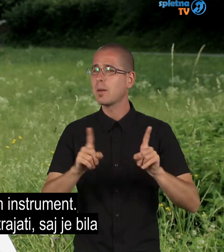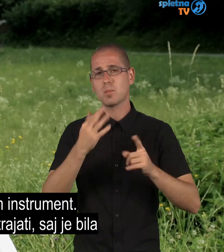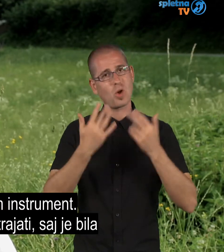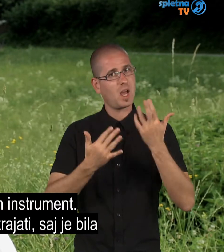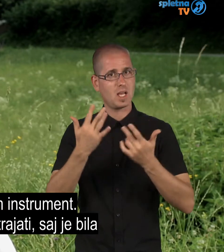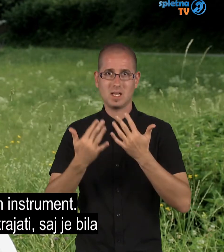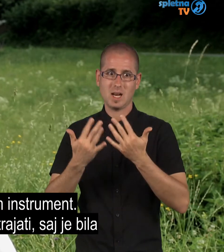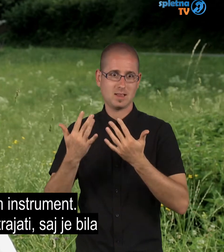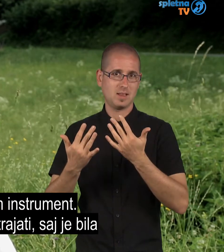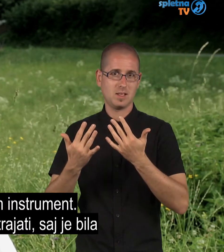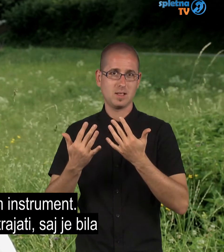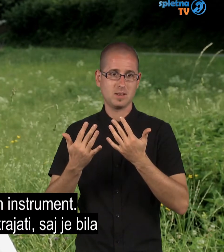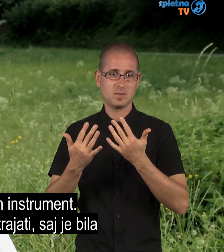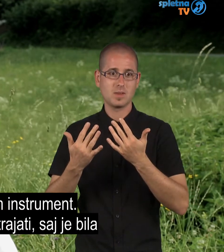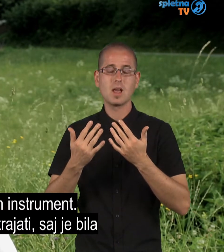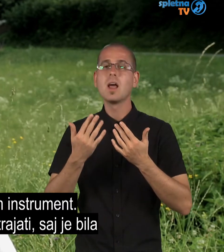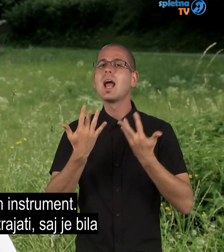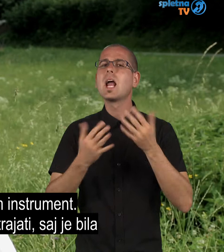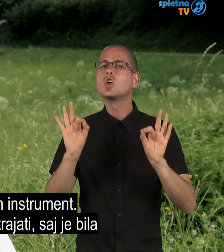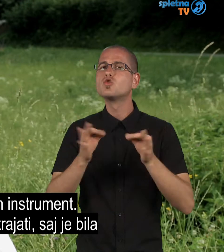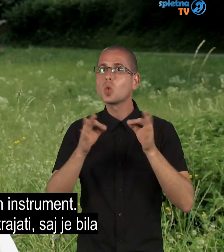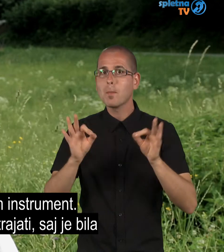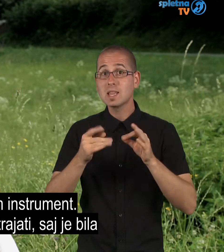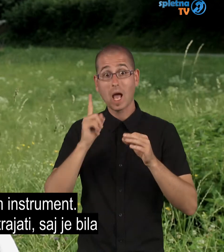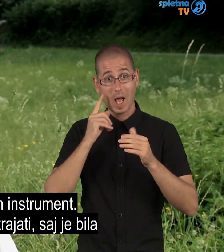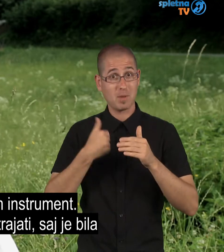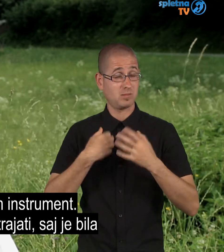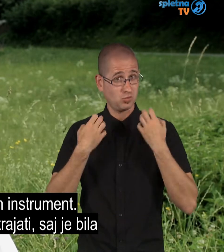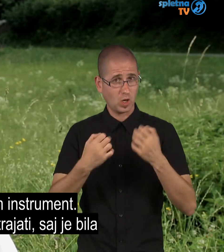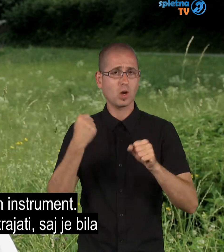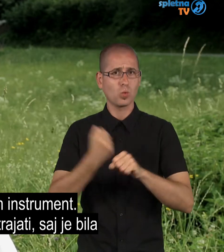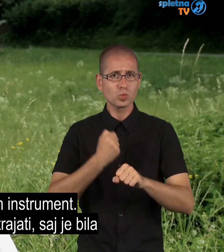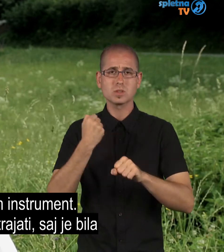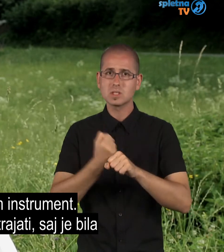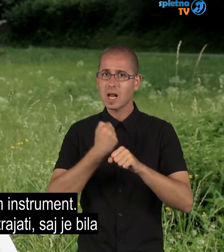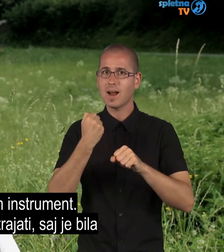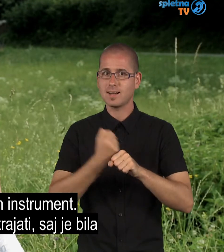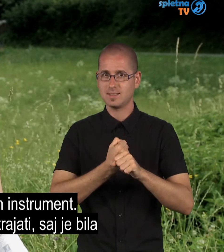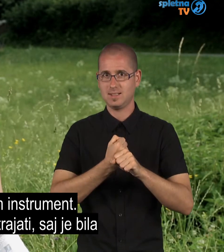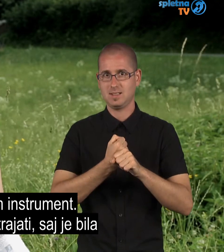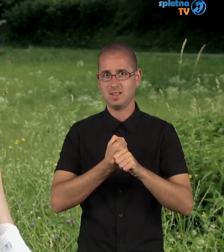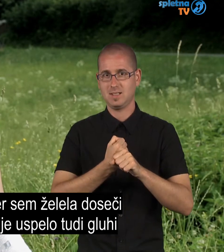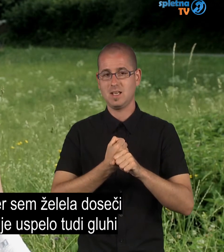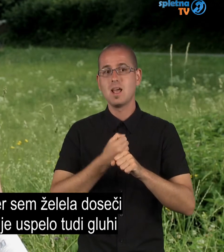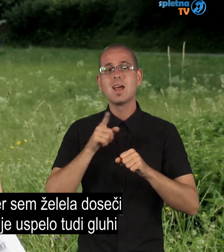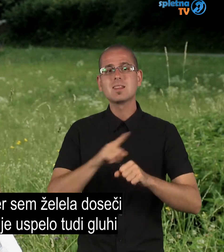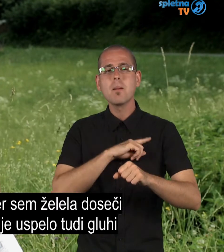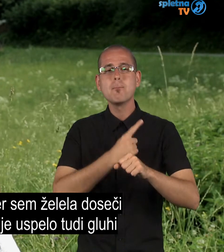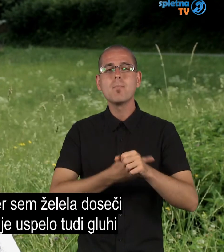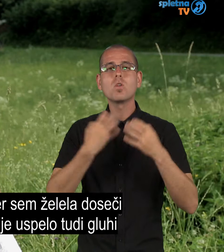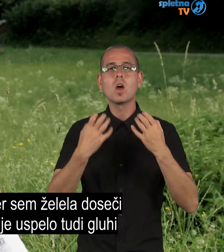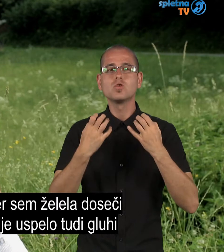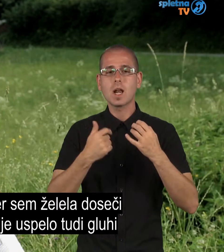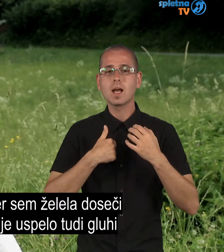bi mogla igrati inštrument. A sem jaz želela vztrajati, da je ta zelo